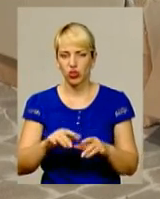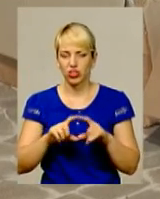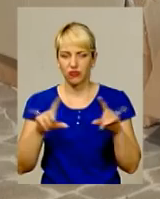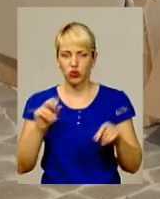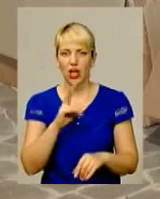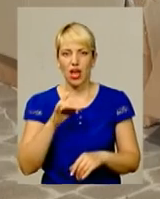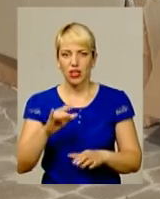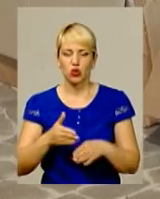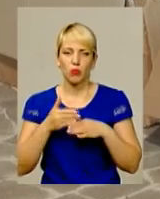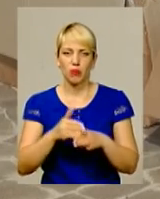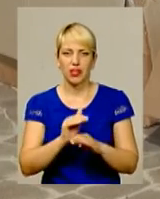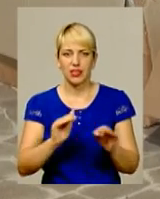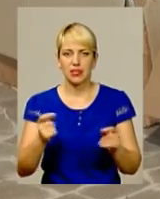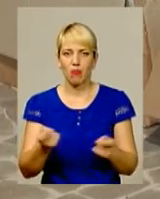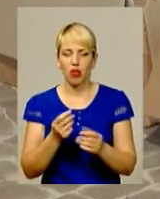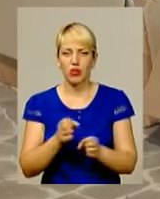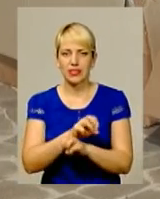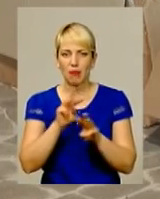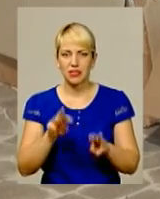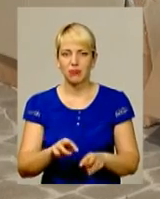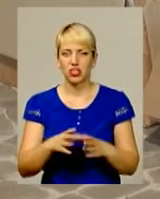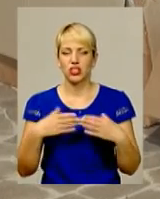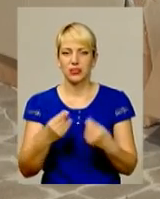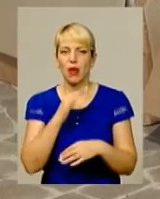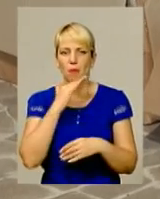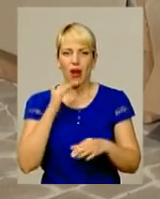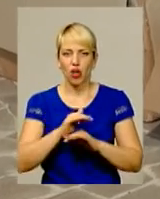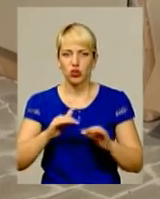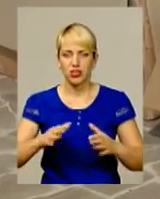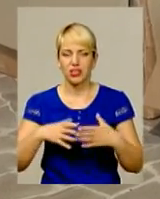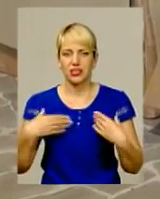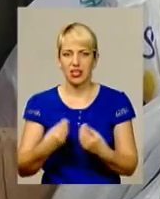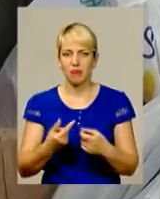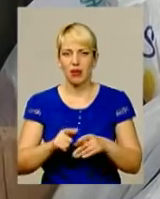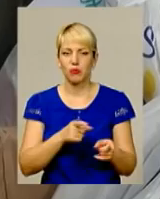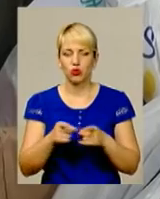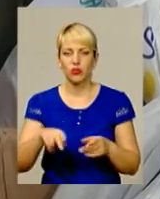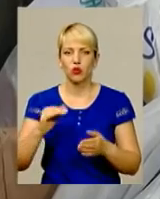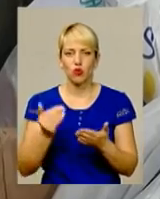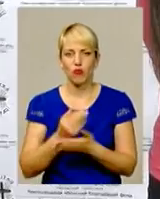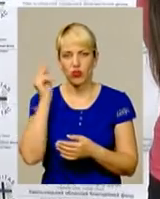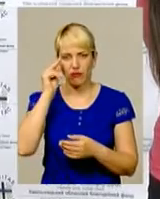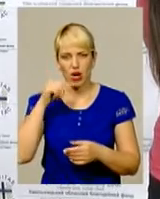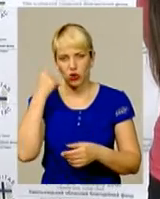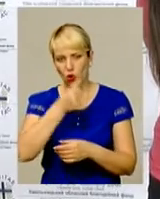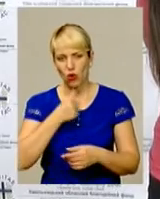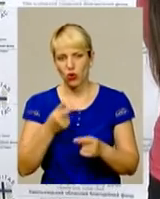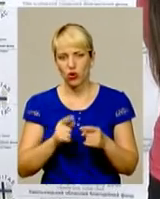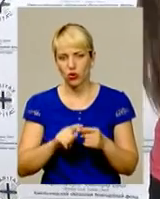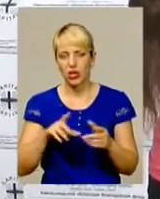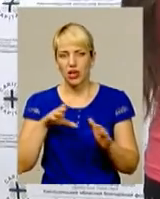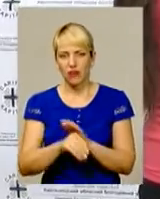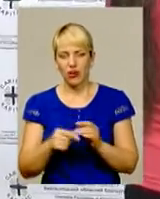дітлахам із малозабезпечених та багатодітних сімей підготуватись до нового навчального року. В рамках акції «Шкільний портфелик»